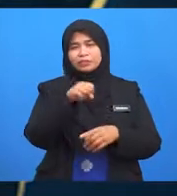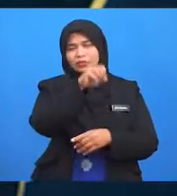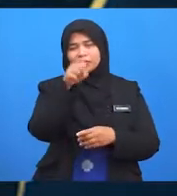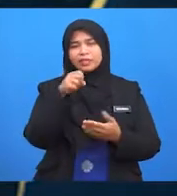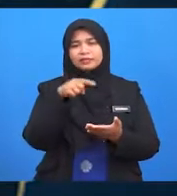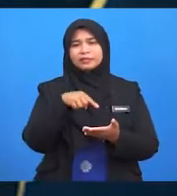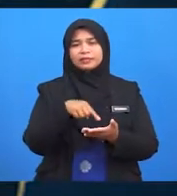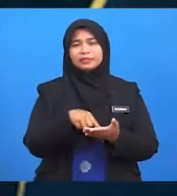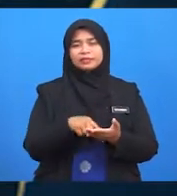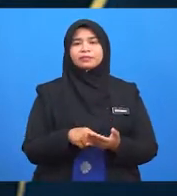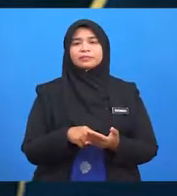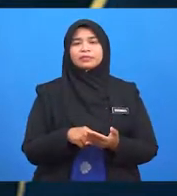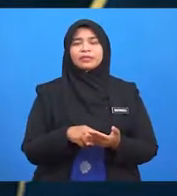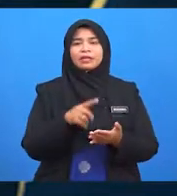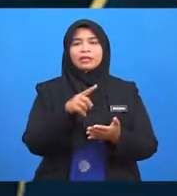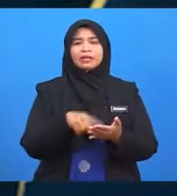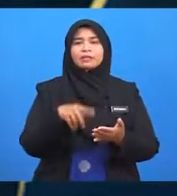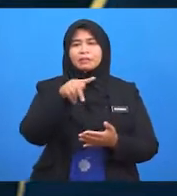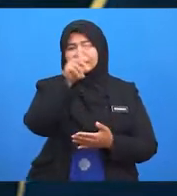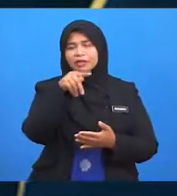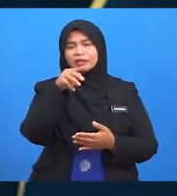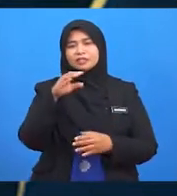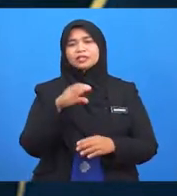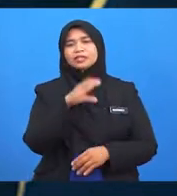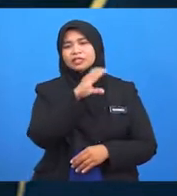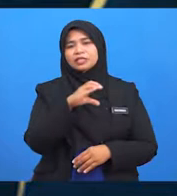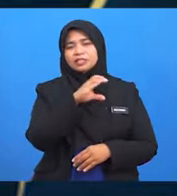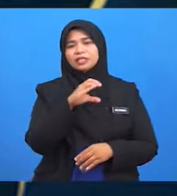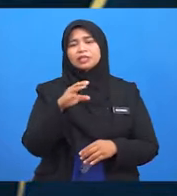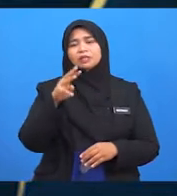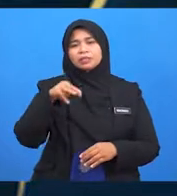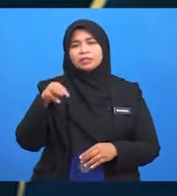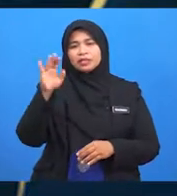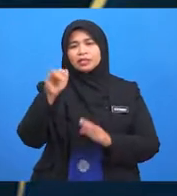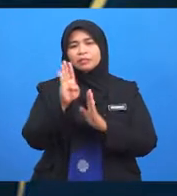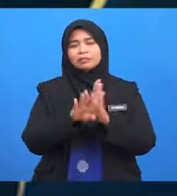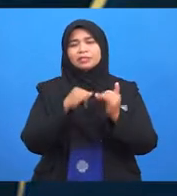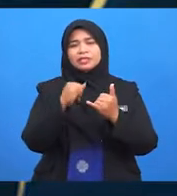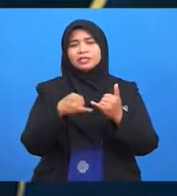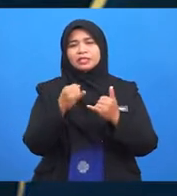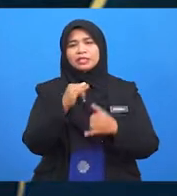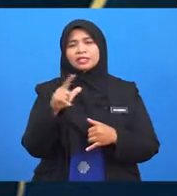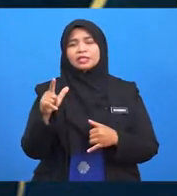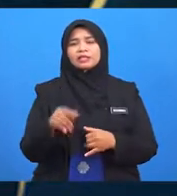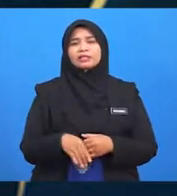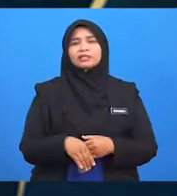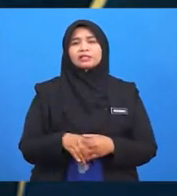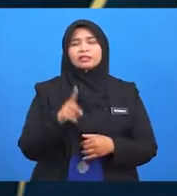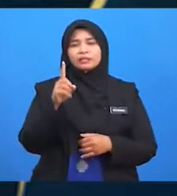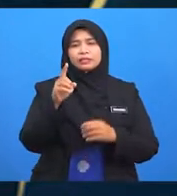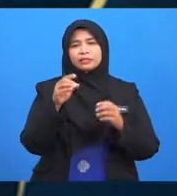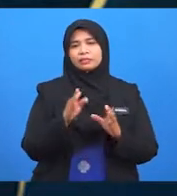diberikan. Apakah ciri-ciri murid yang berjaya itu? Salah satunya ialah dengan